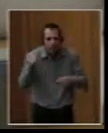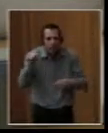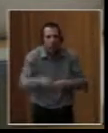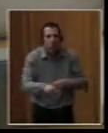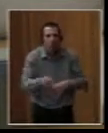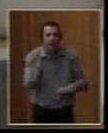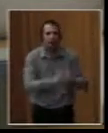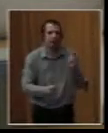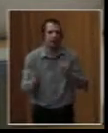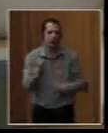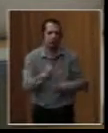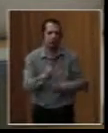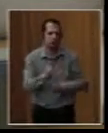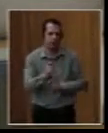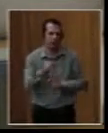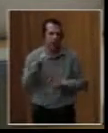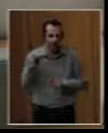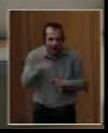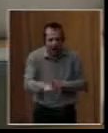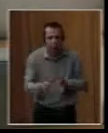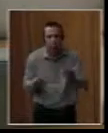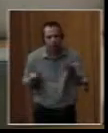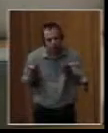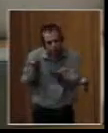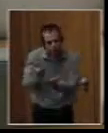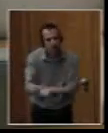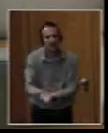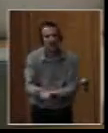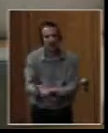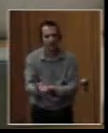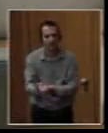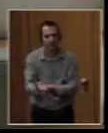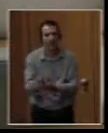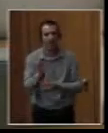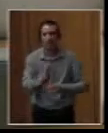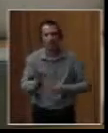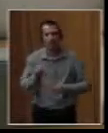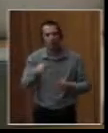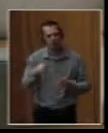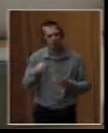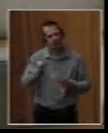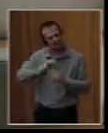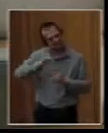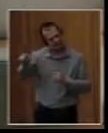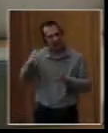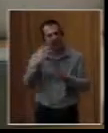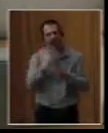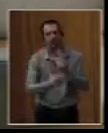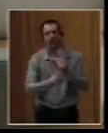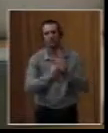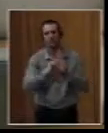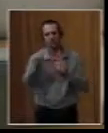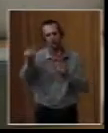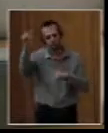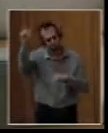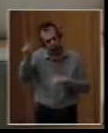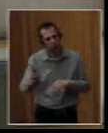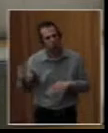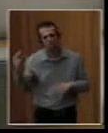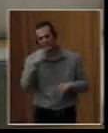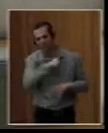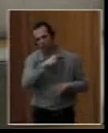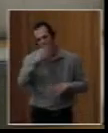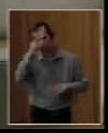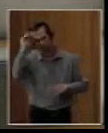είναι το κεντρικό αίτημα που καταθέσαμε μέσω της επιστολής μας στον Πρωθυπουργό, τον κύριο